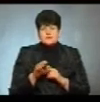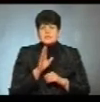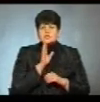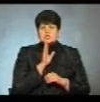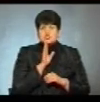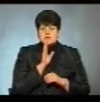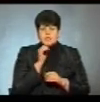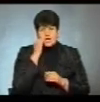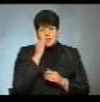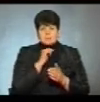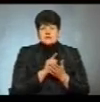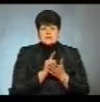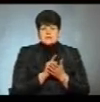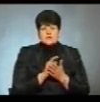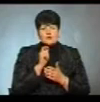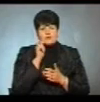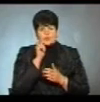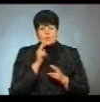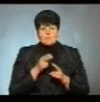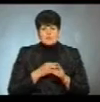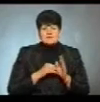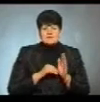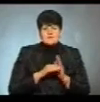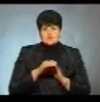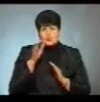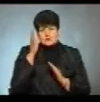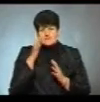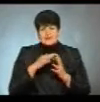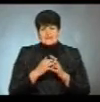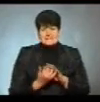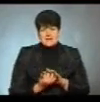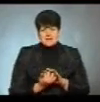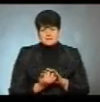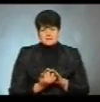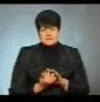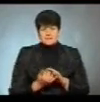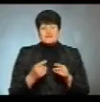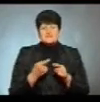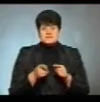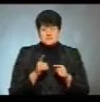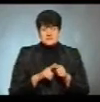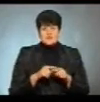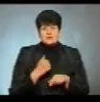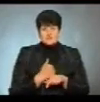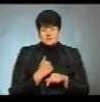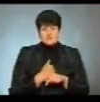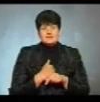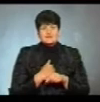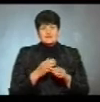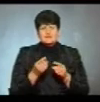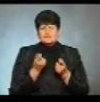Жінка пенсійного віку, без вищої освіти, з села. Це от такий якірний електорат. Тобто